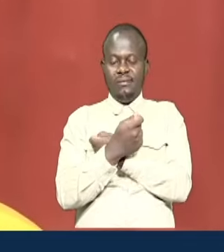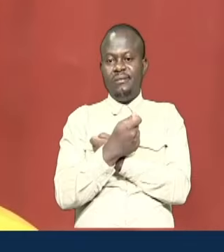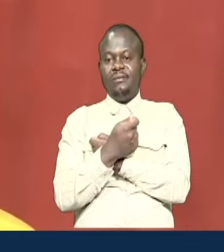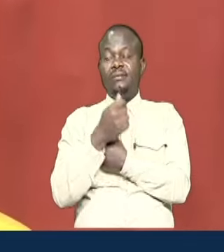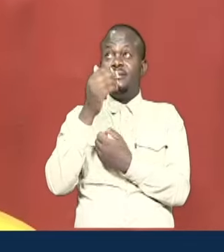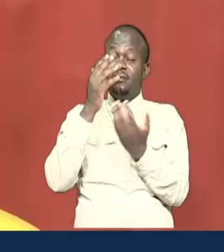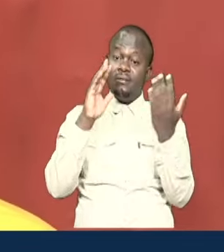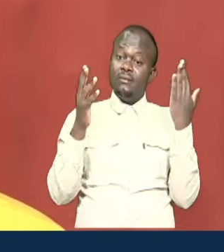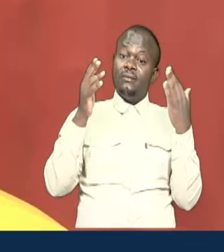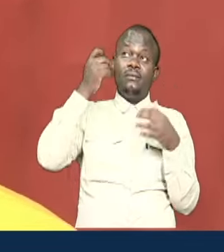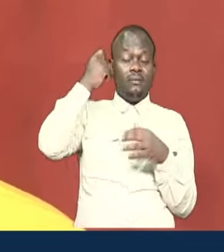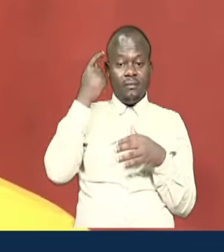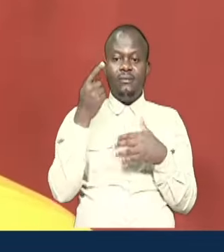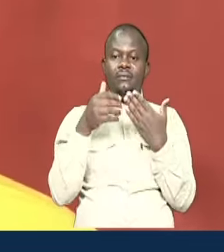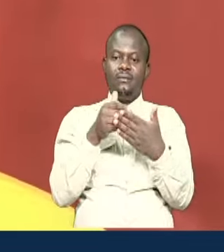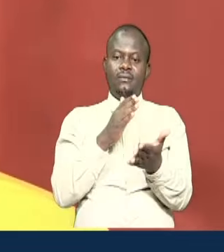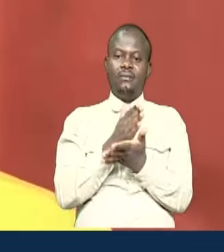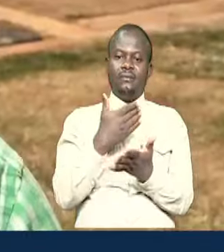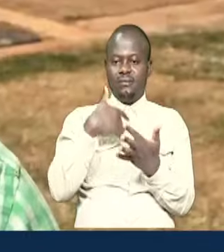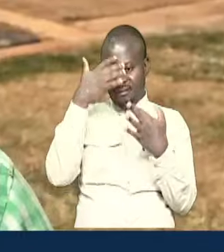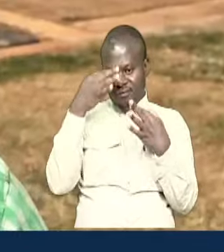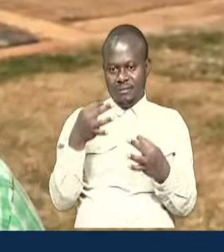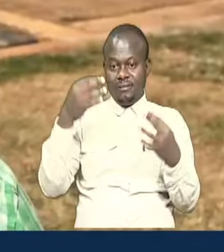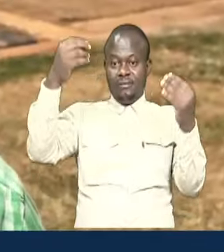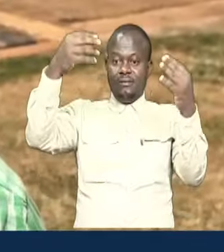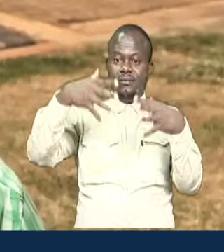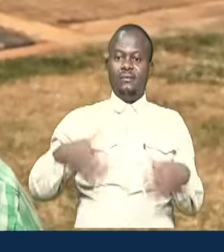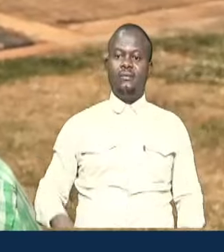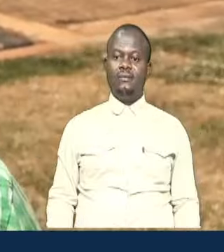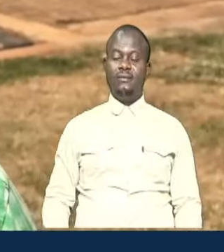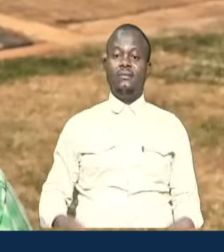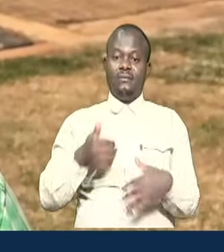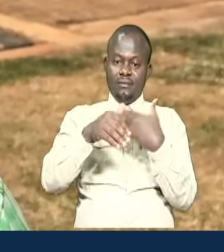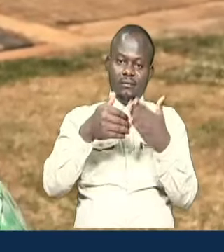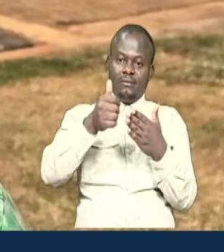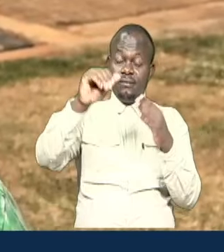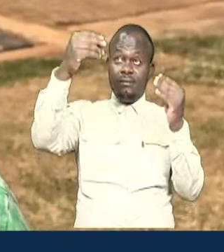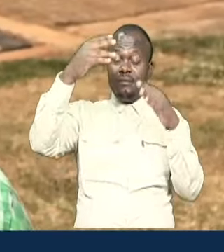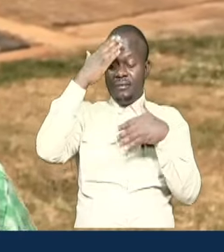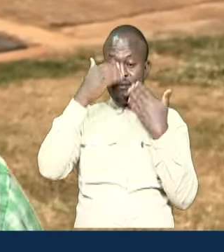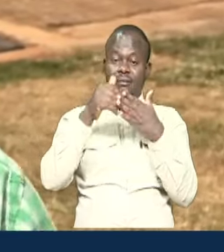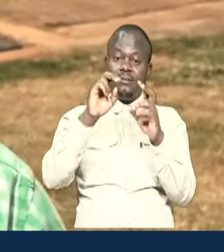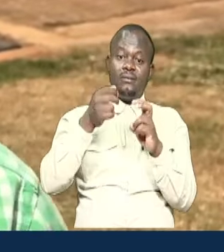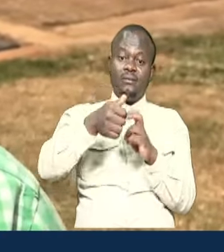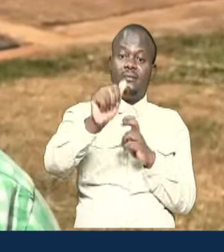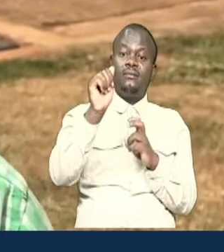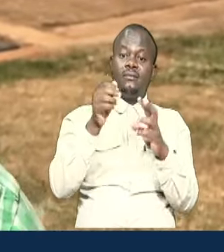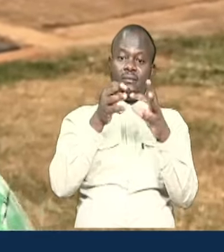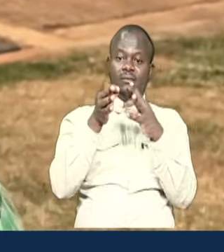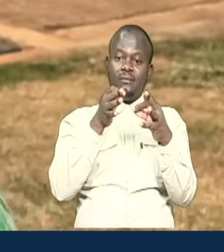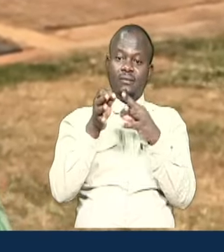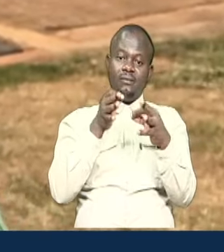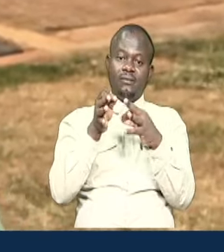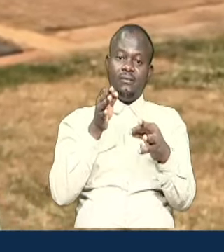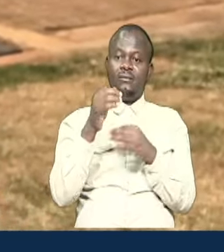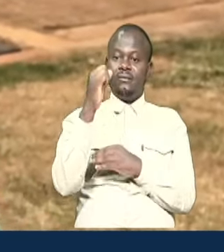y'ikirere urumva pe bafite imigabo n'imigambi ifatika imigabo n'imigambi yabo irasobanutse ko bagiye bakomoza ku